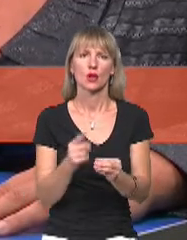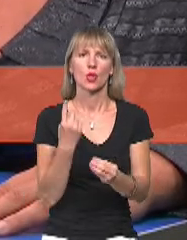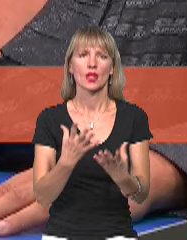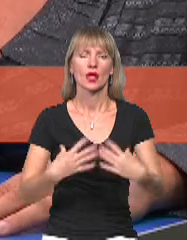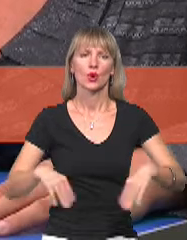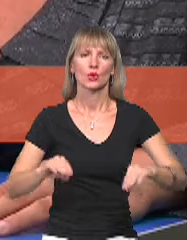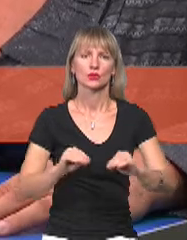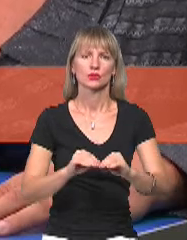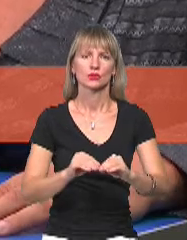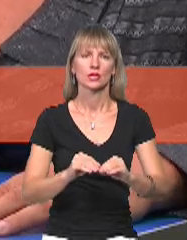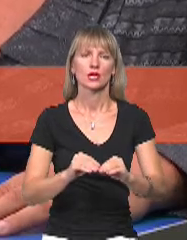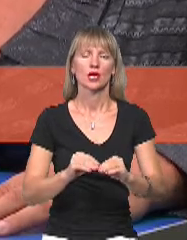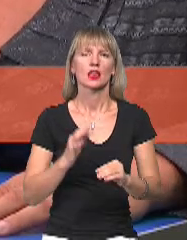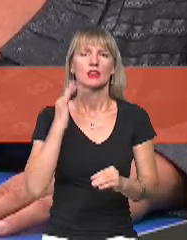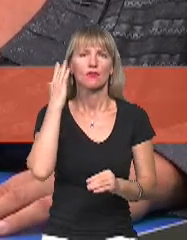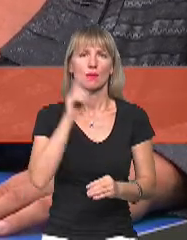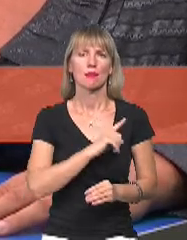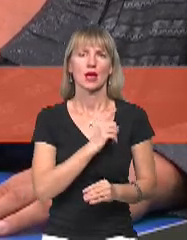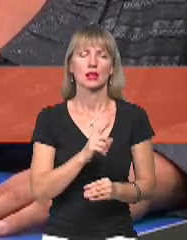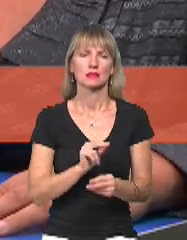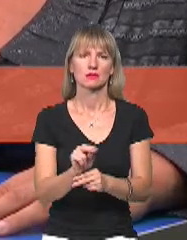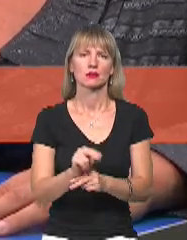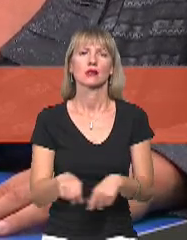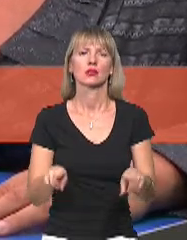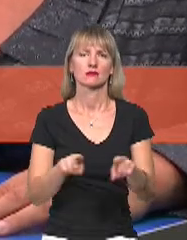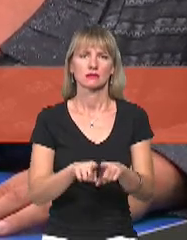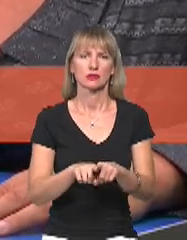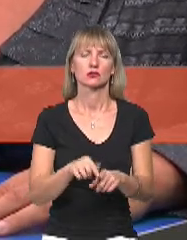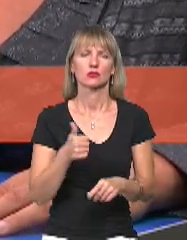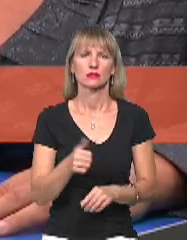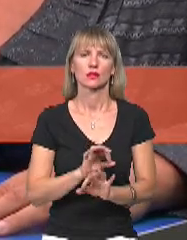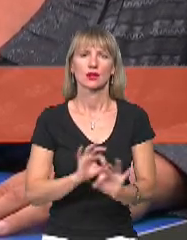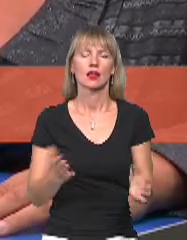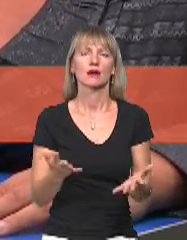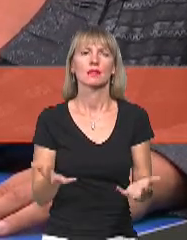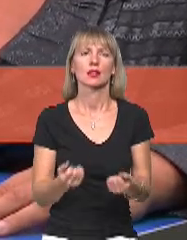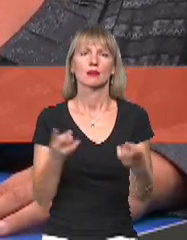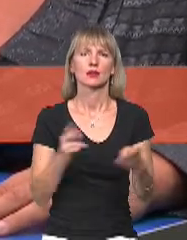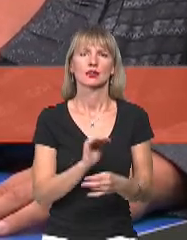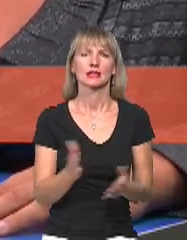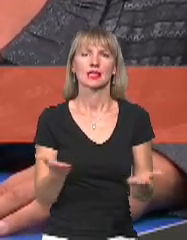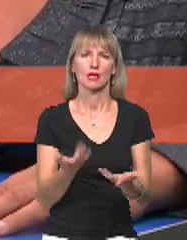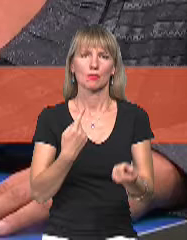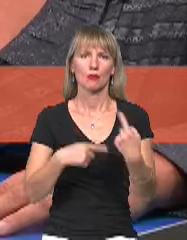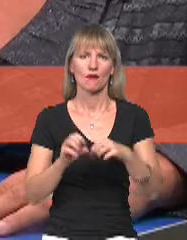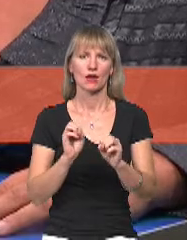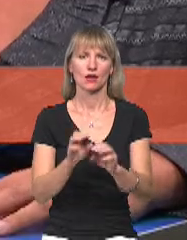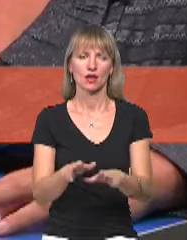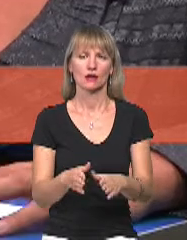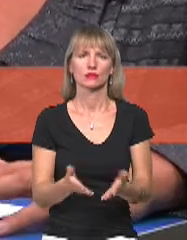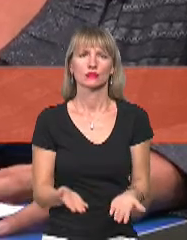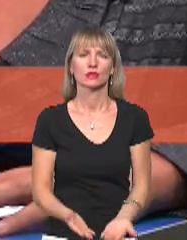родиною і творчий майстер-клас, який ми побачили дітей, це теж дуже класно. А якої підтримки потребують діти, яких повертають все ж